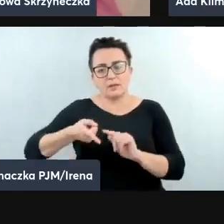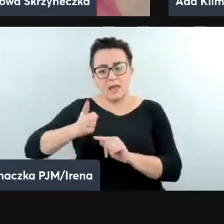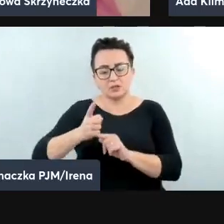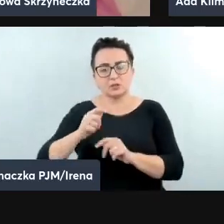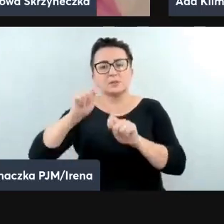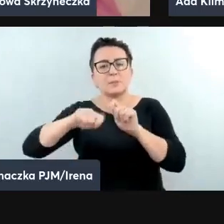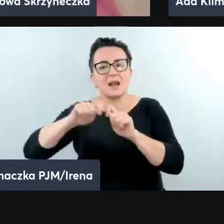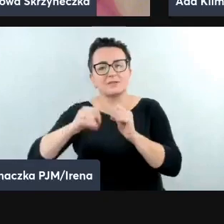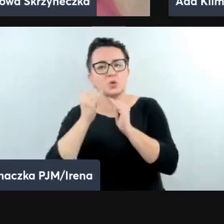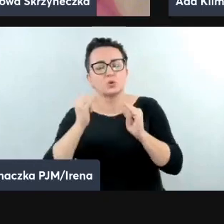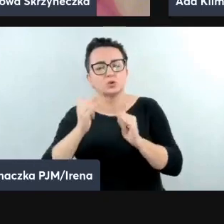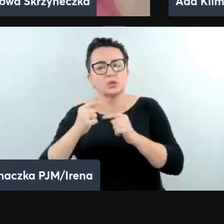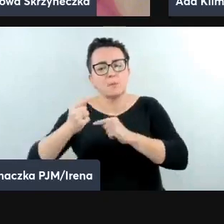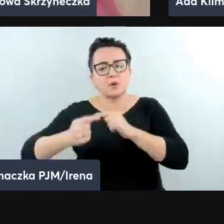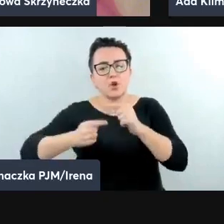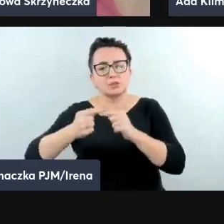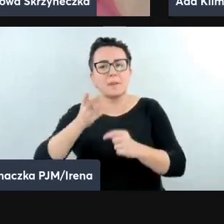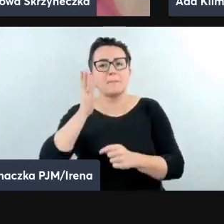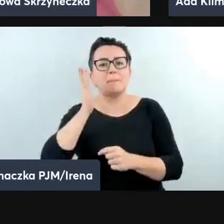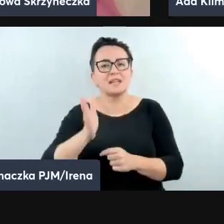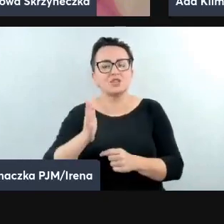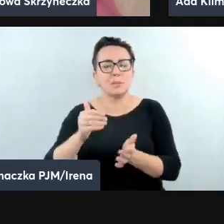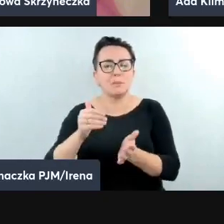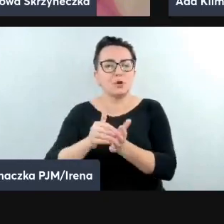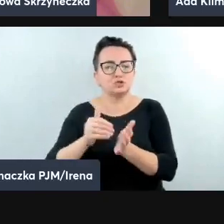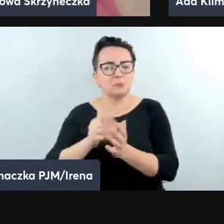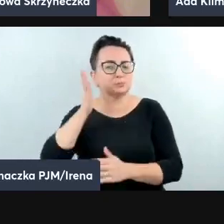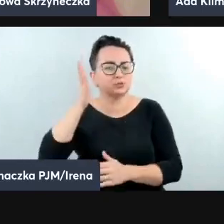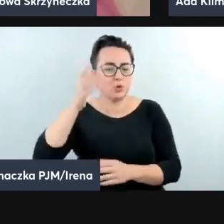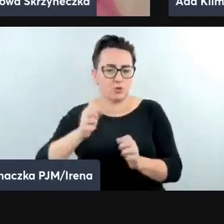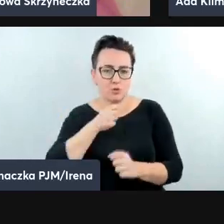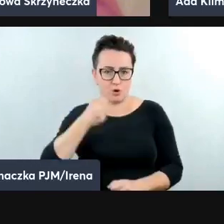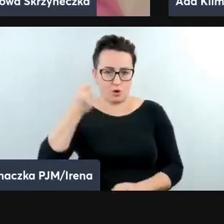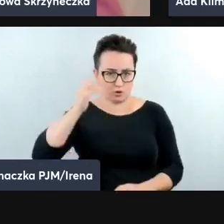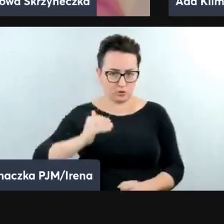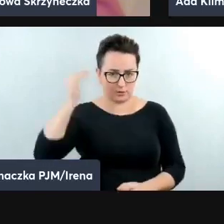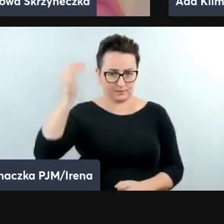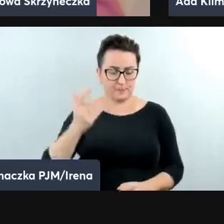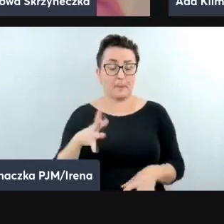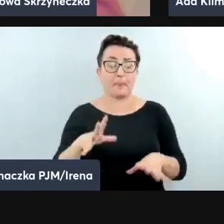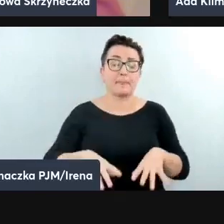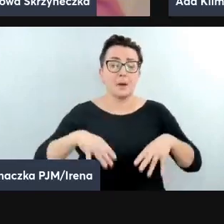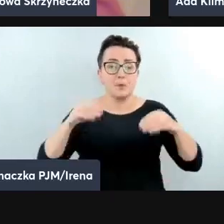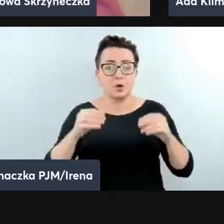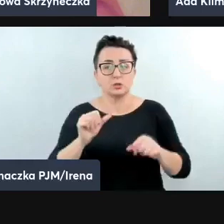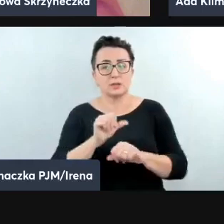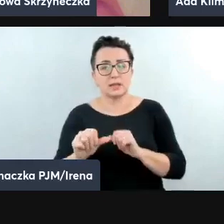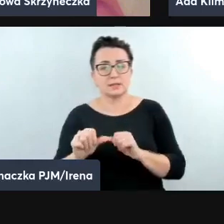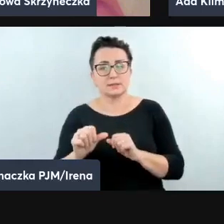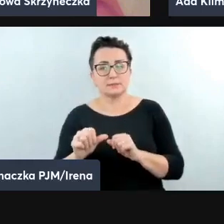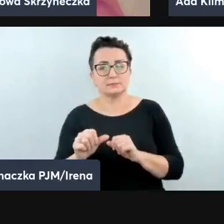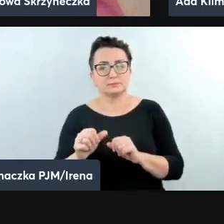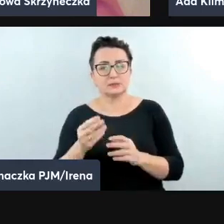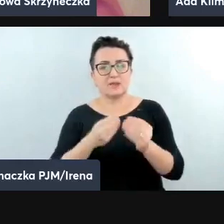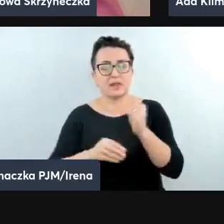w dorosłości. I tak jak mamy na początku większość cykli jest bezowulacyjnych, bo